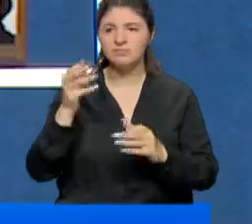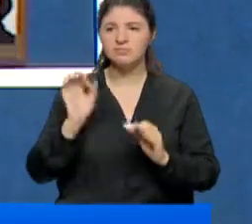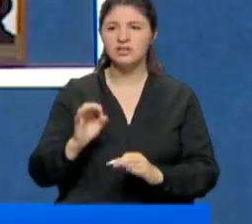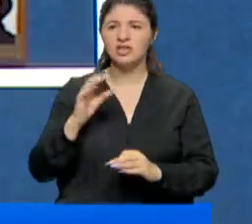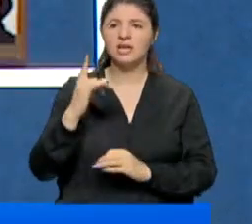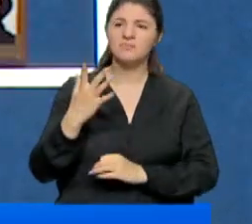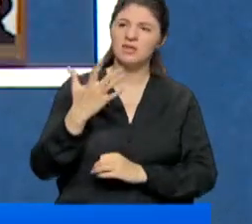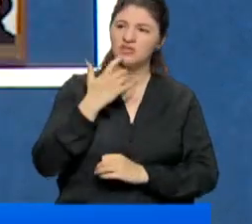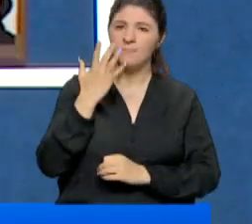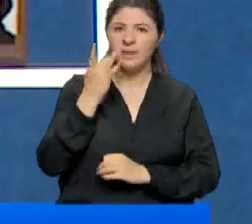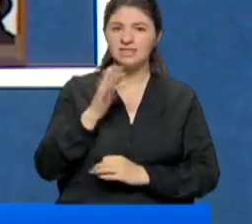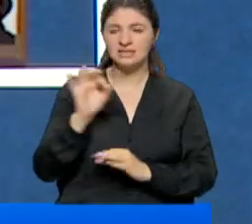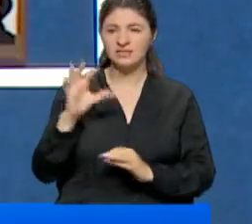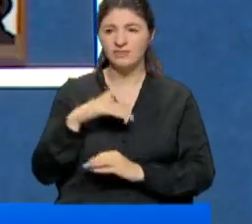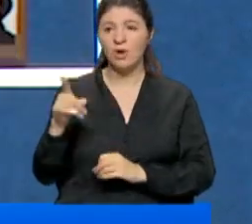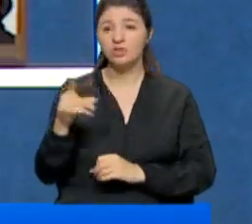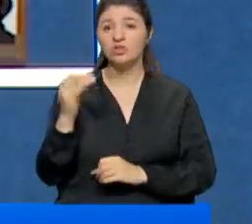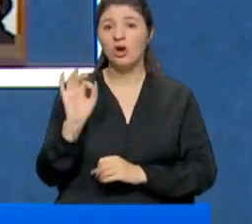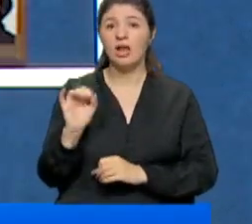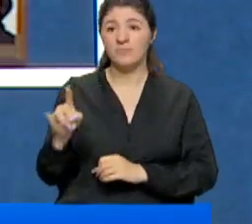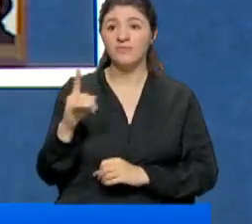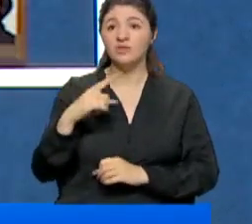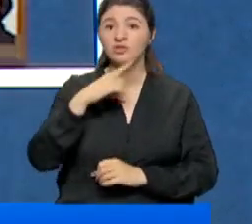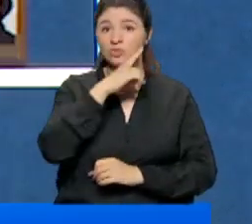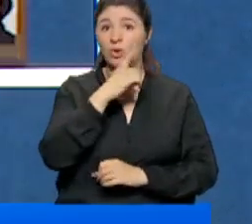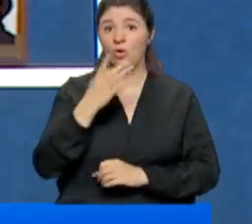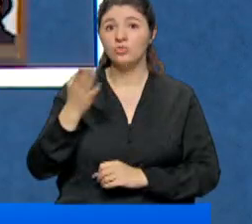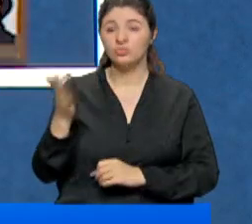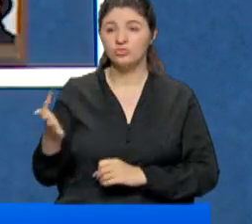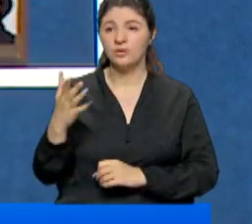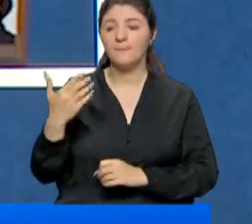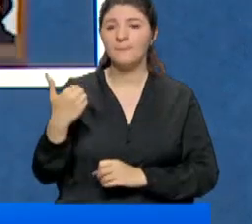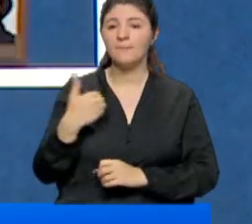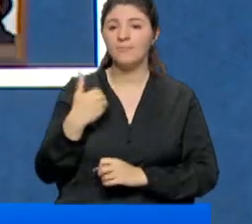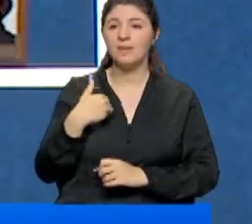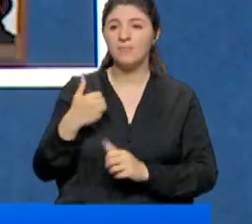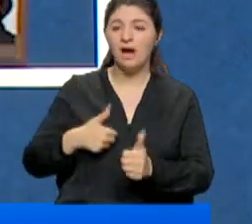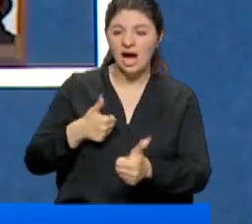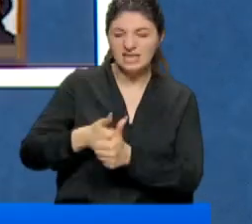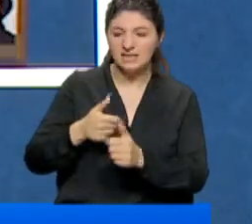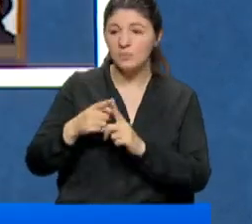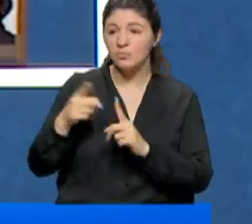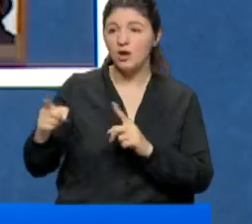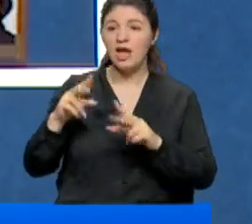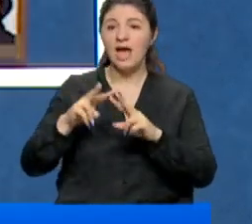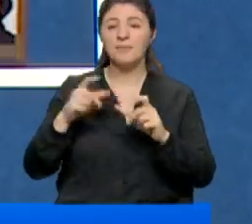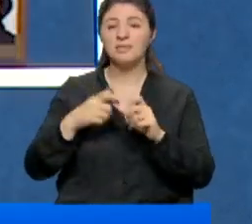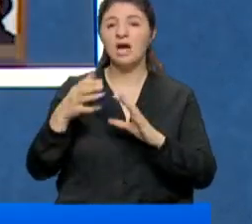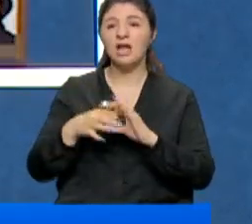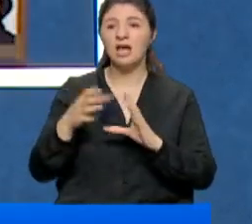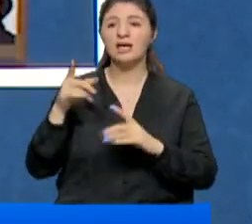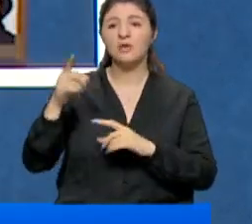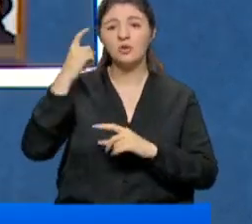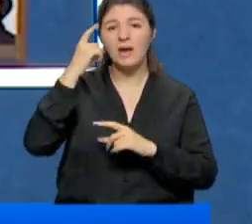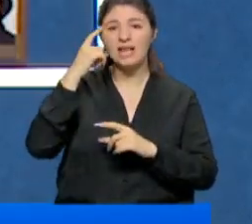başlangıç ilk beş yıl belirsizlik taşıyor O da önemli ve zor tarafı benim aslanım den bu yana emesle ilgili